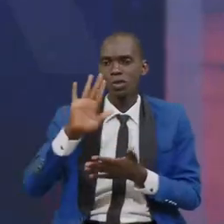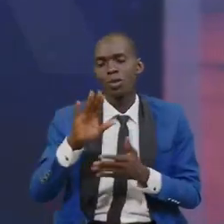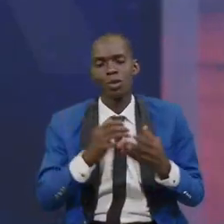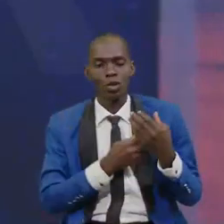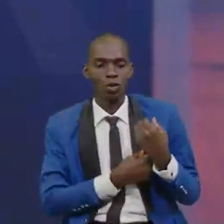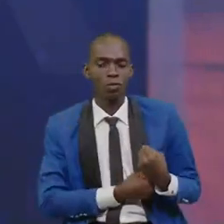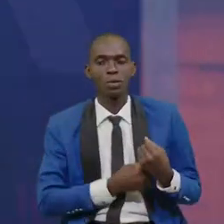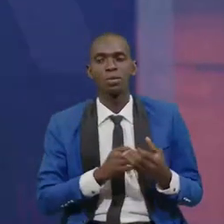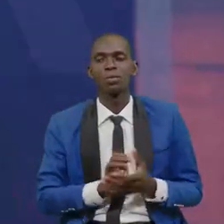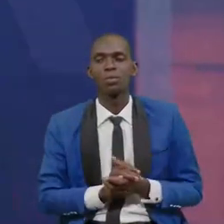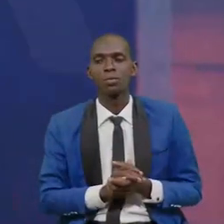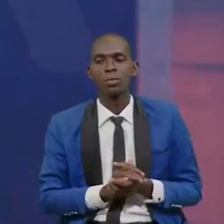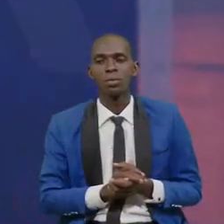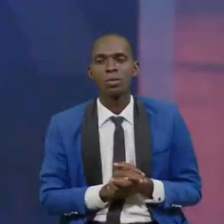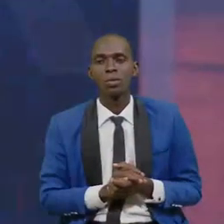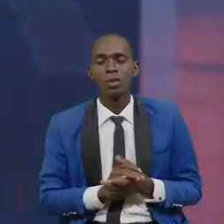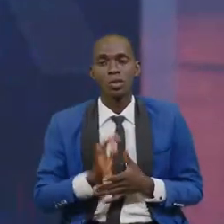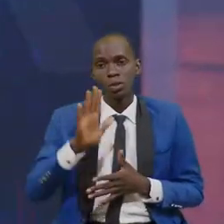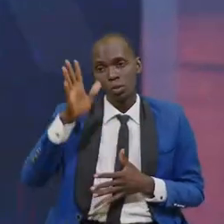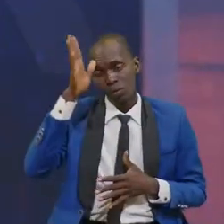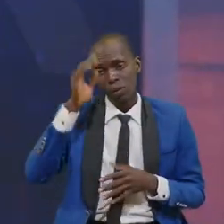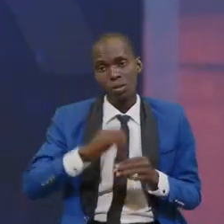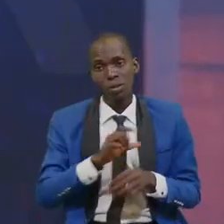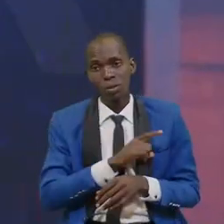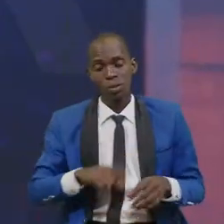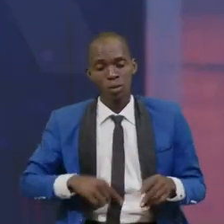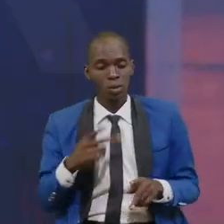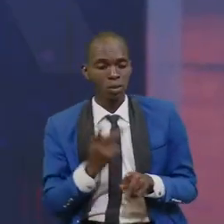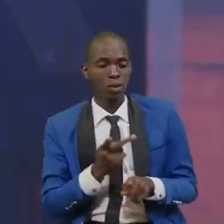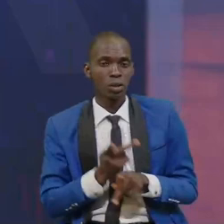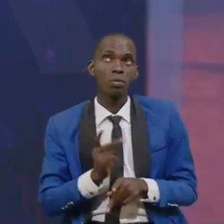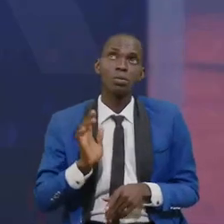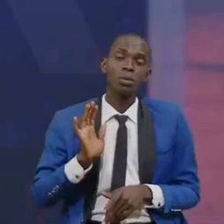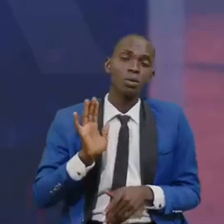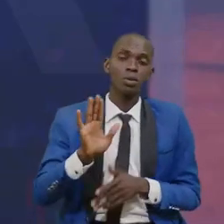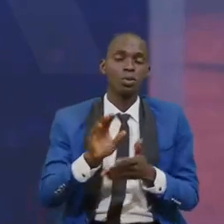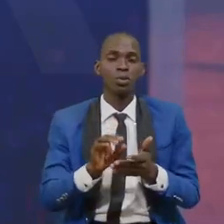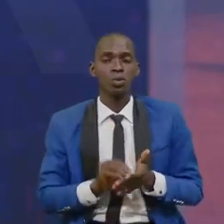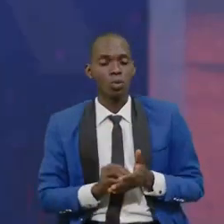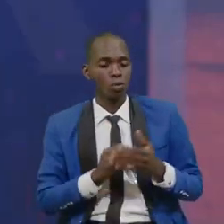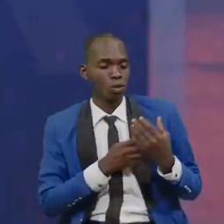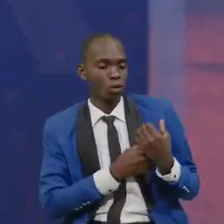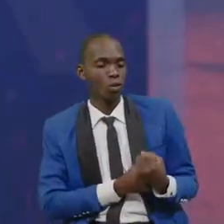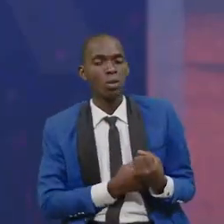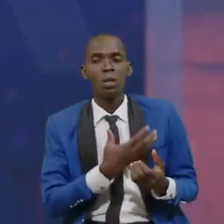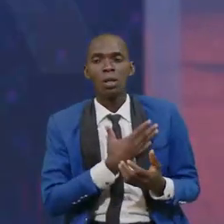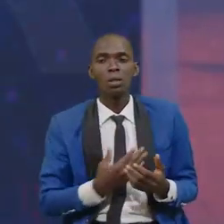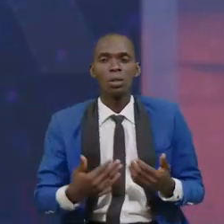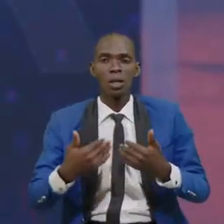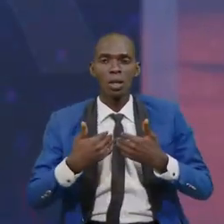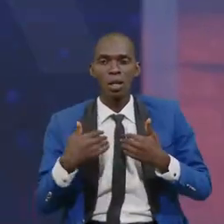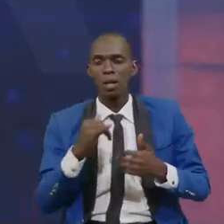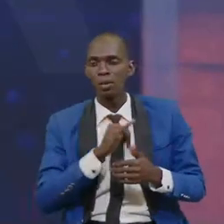assurance. Votre Père dans le Seigneur a retenu son assurance et il a